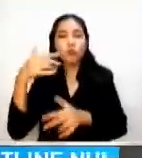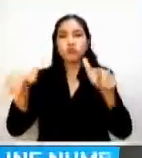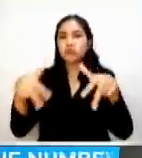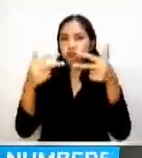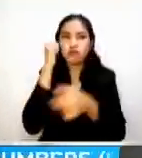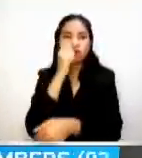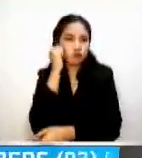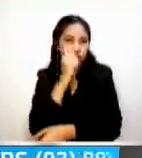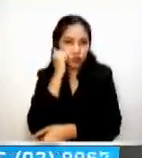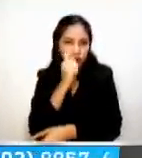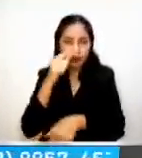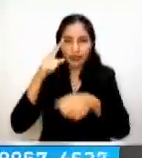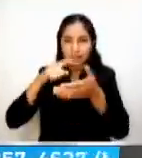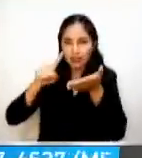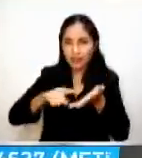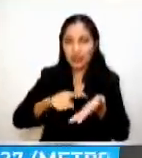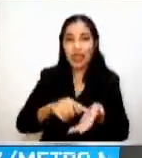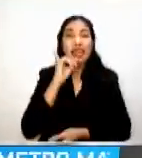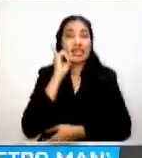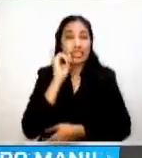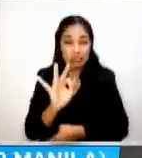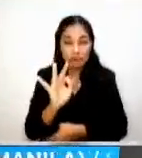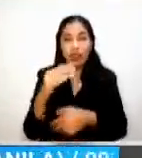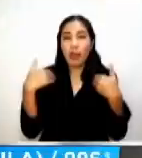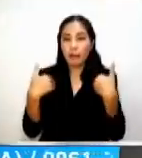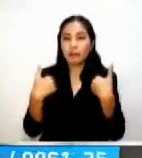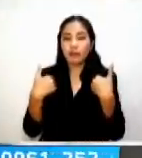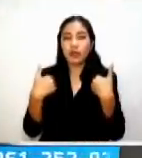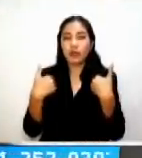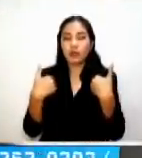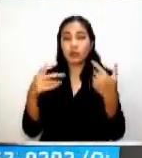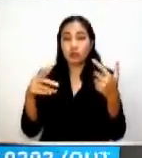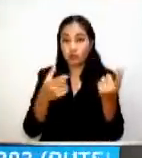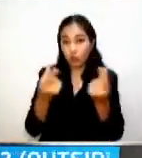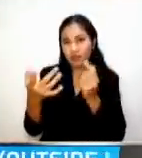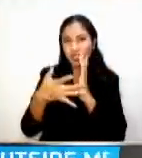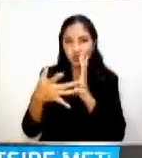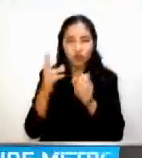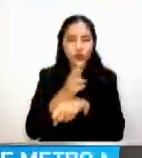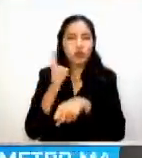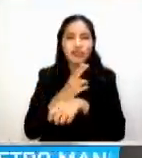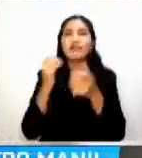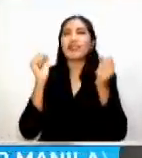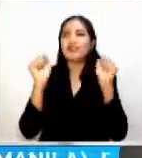all do that and work together, marami tayong matutulungan at madedecongest natin yung